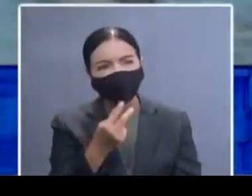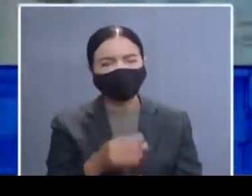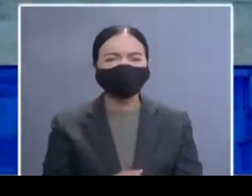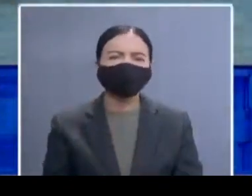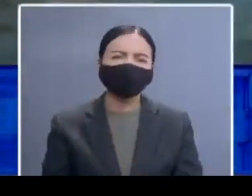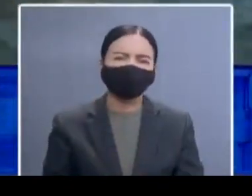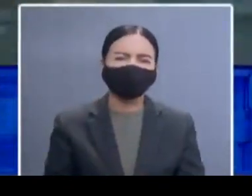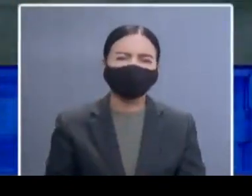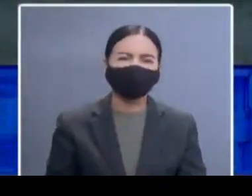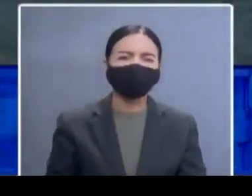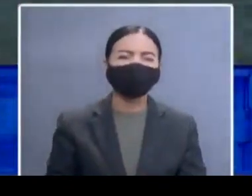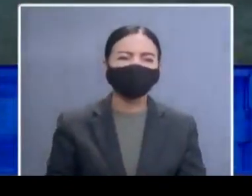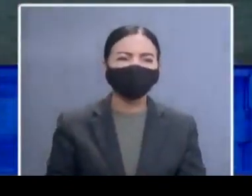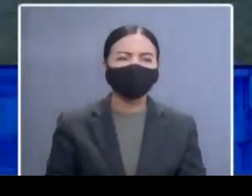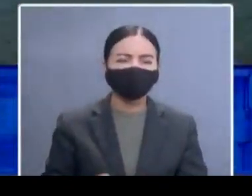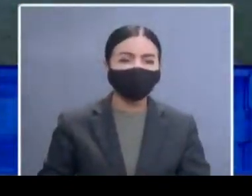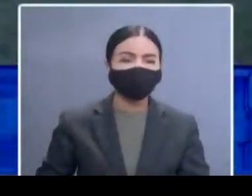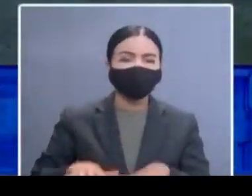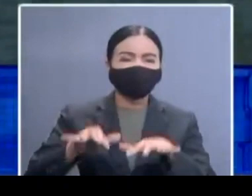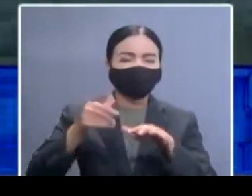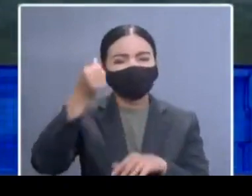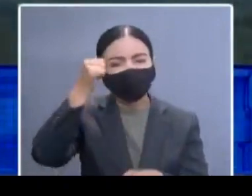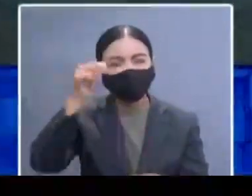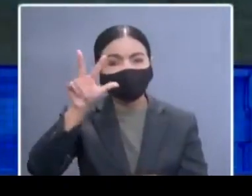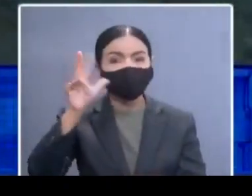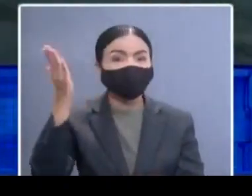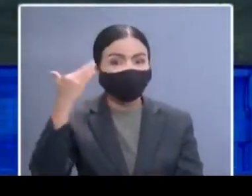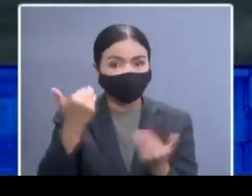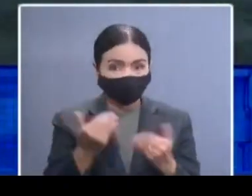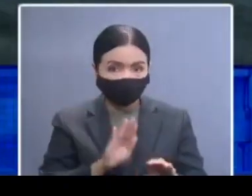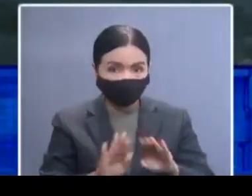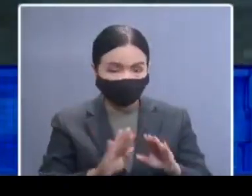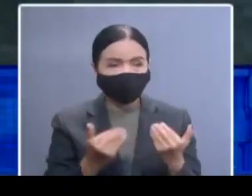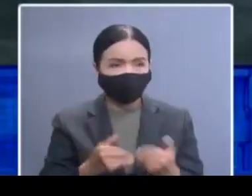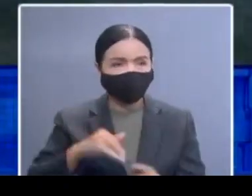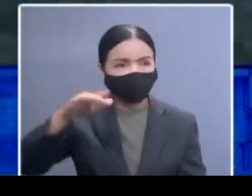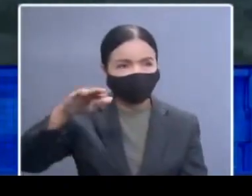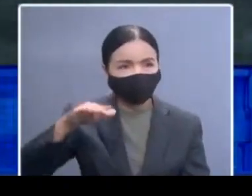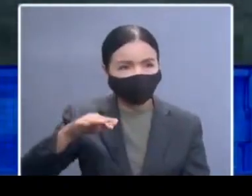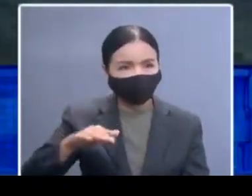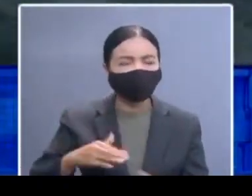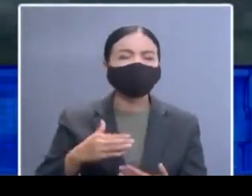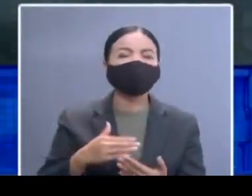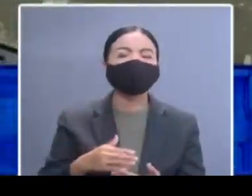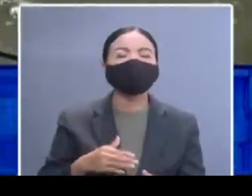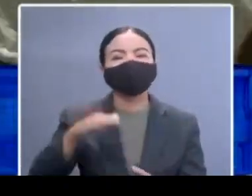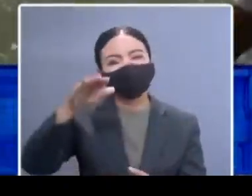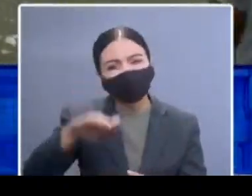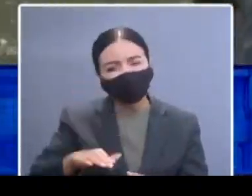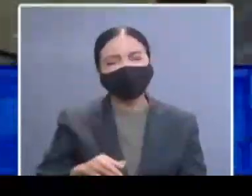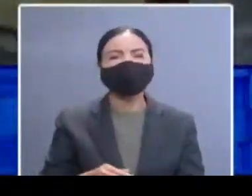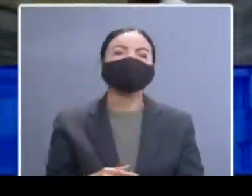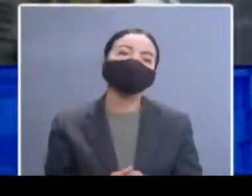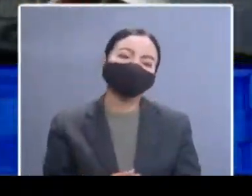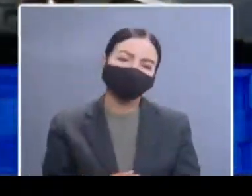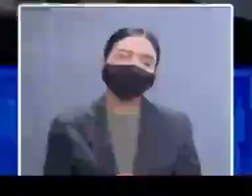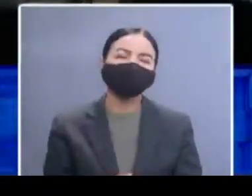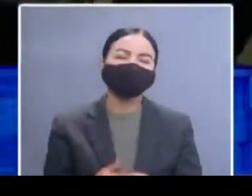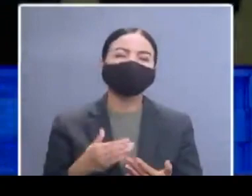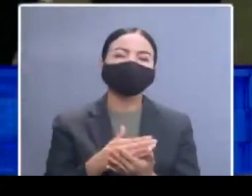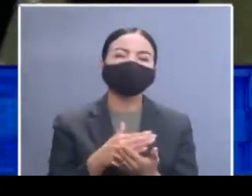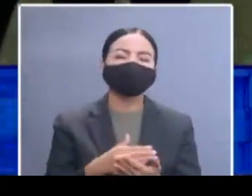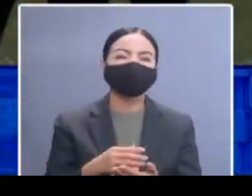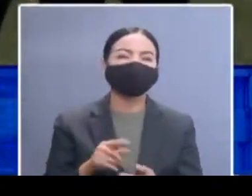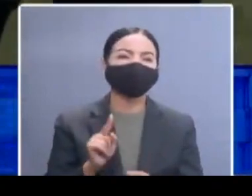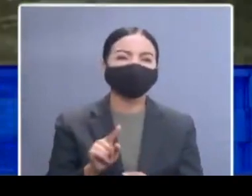ดลงจากช่วงที่น้ำท่วมสูงสุดเมื่อ3วันก่อนตอนนี้น้ำลดลงไปราวครึ่งเมตรครับแล้วก็บางส่วนนั้นก็เป็นพื้นที่ลุ่ม